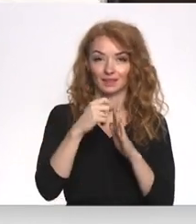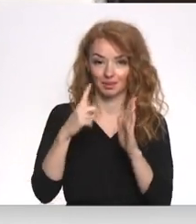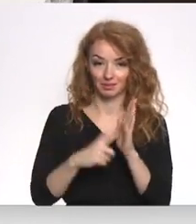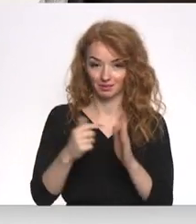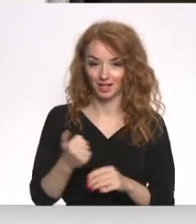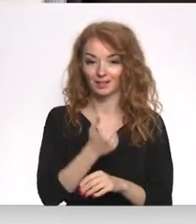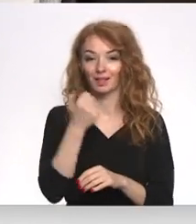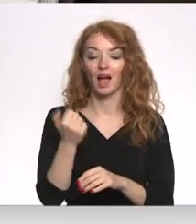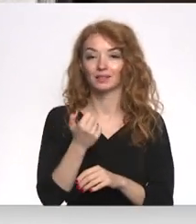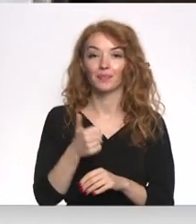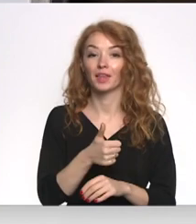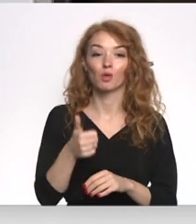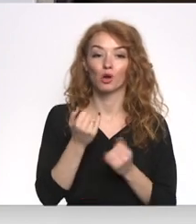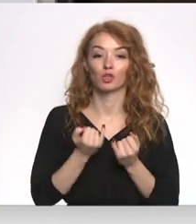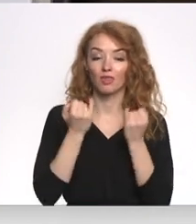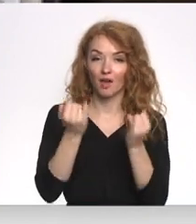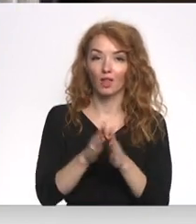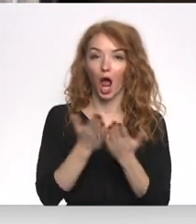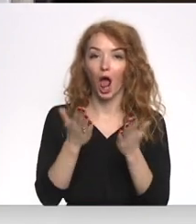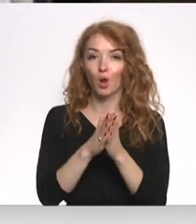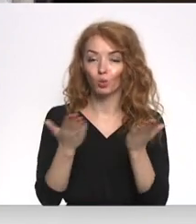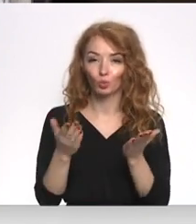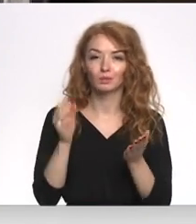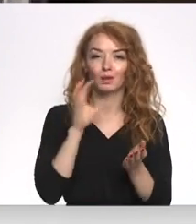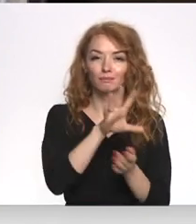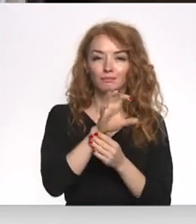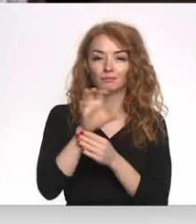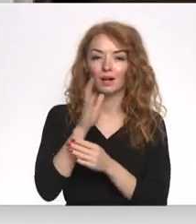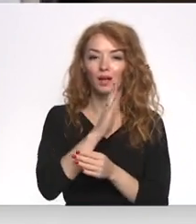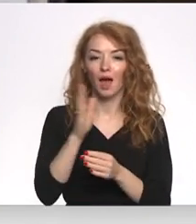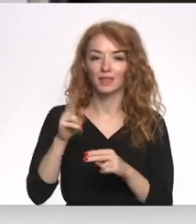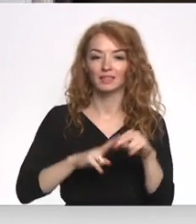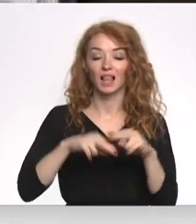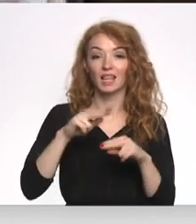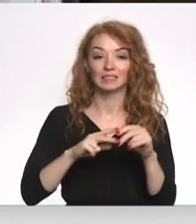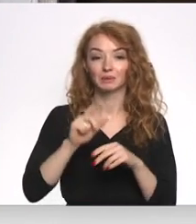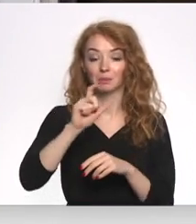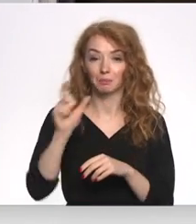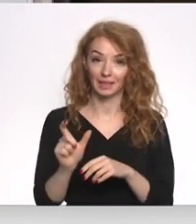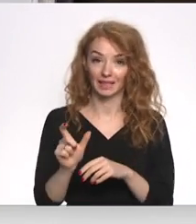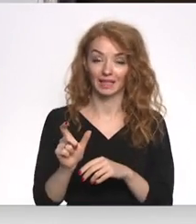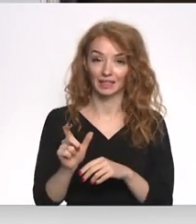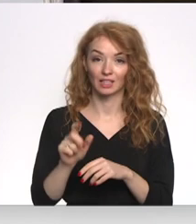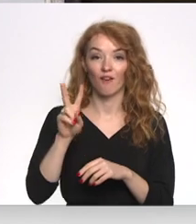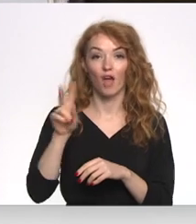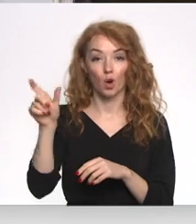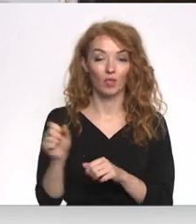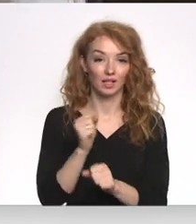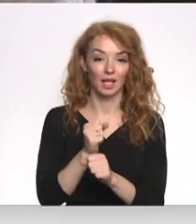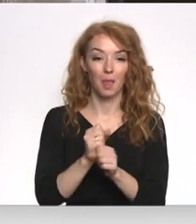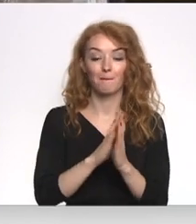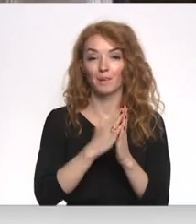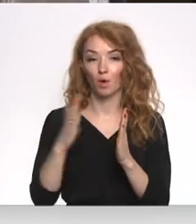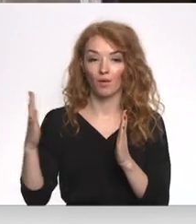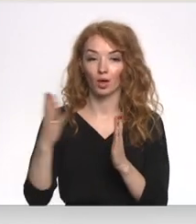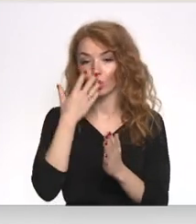17. Gads. Īpašā dāvana ir albums, kur fiksēts gandrīz katrs celtniecības mirklis. Veronika strādā bibliotekā un no